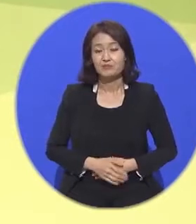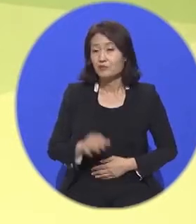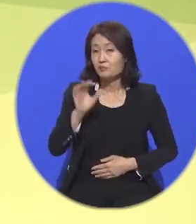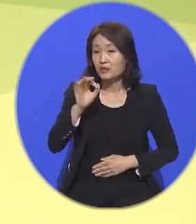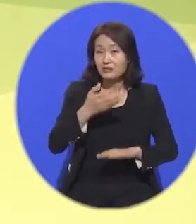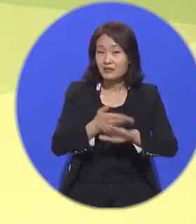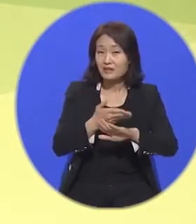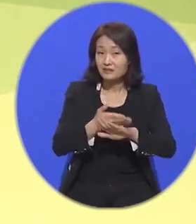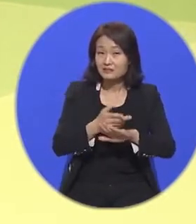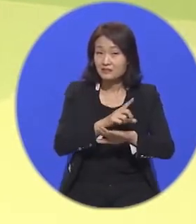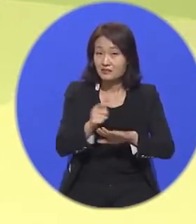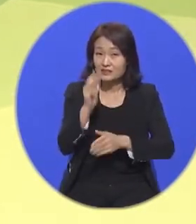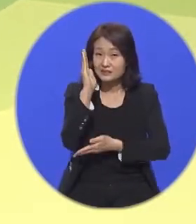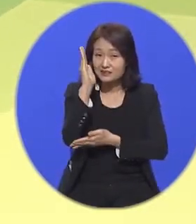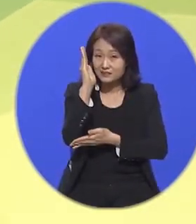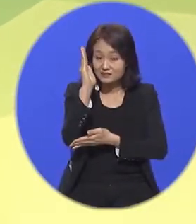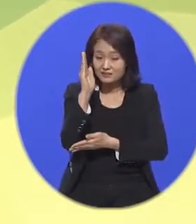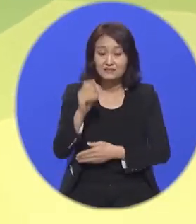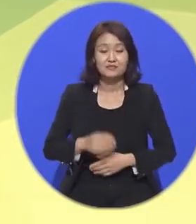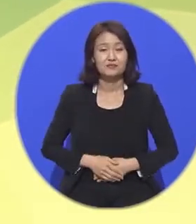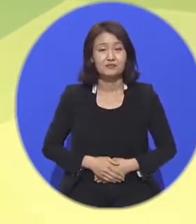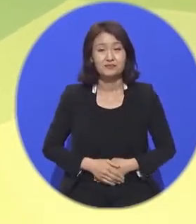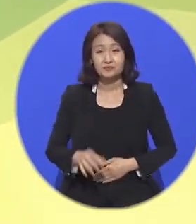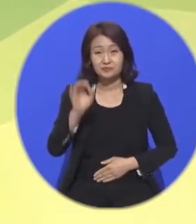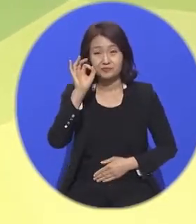자, 다른 얘기를 하나 들어가 볼까요?